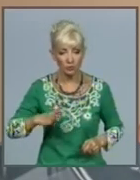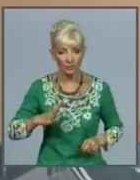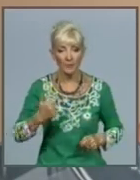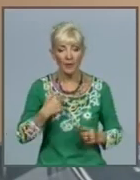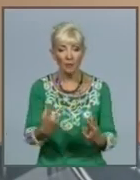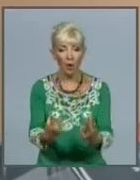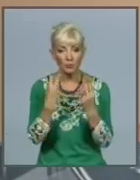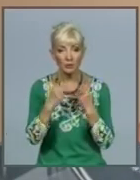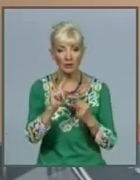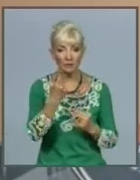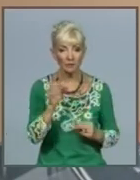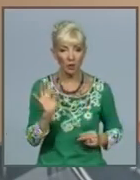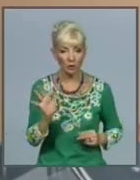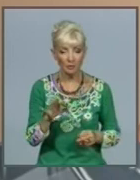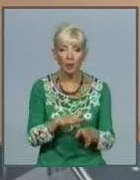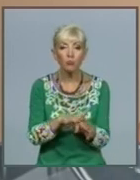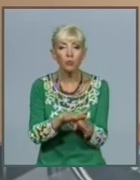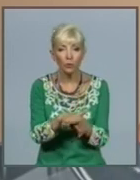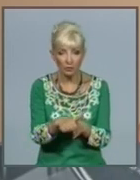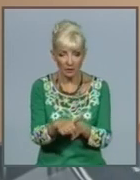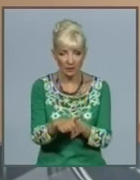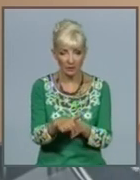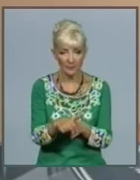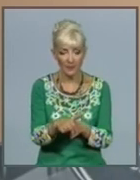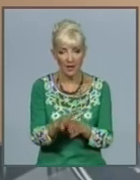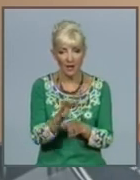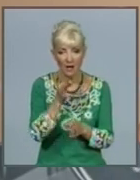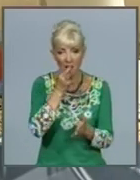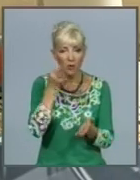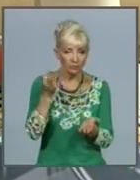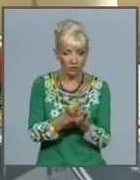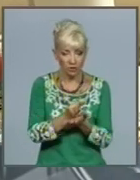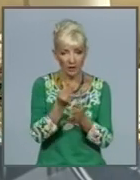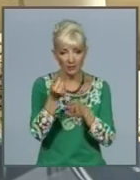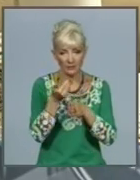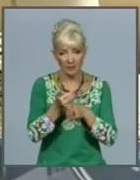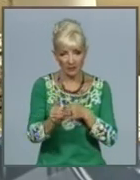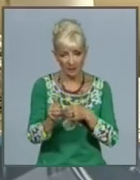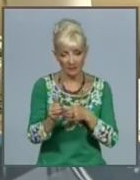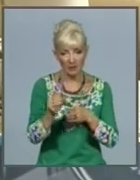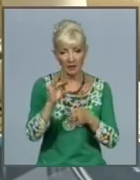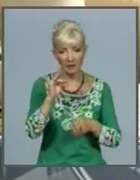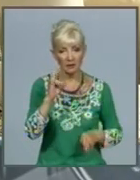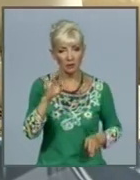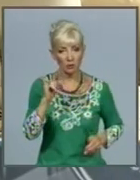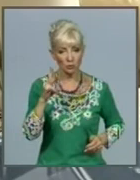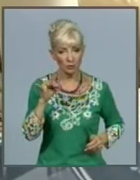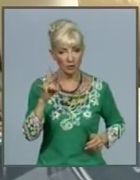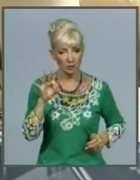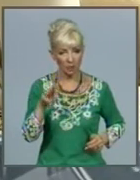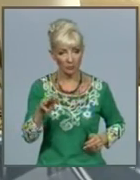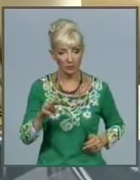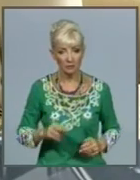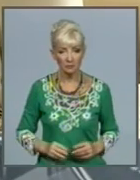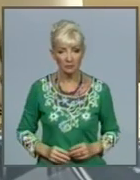жовтня повністю взяти на себе фінансування цих препаратів. Яна Біляєва, Олег Саницький, Харківські